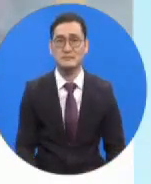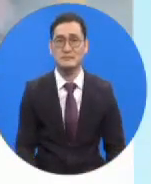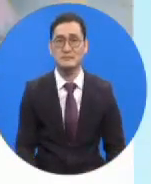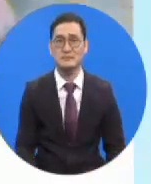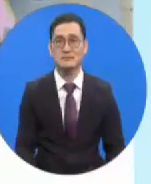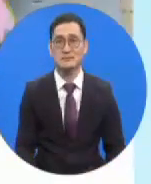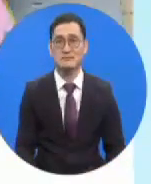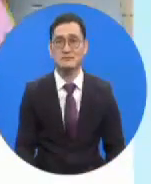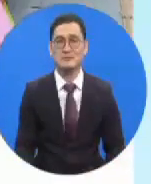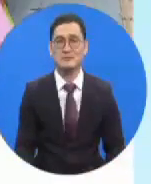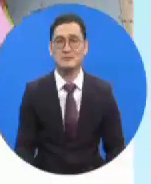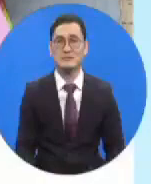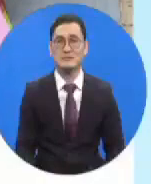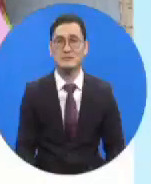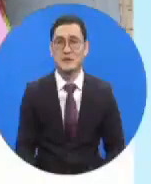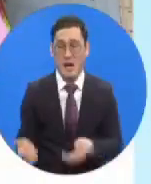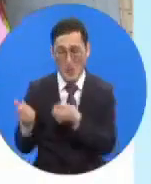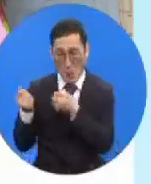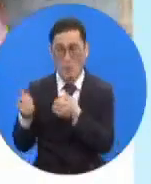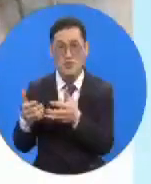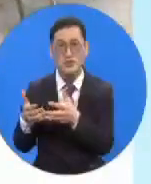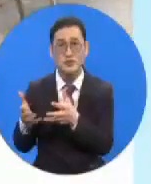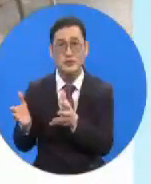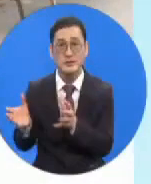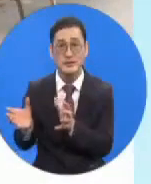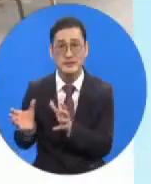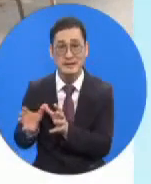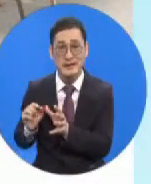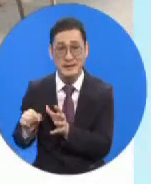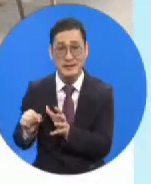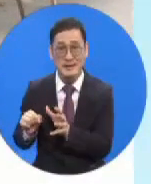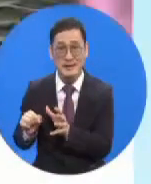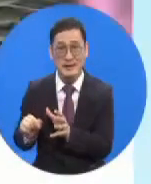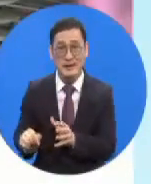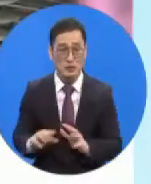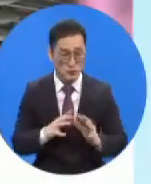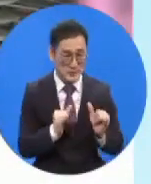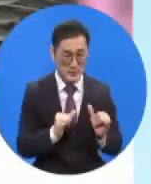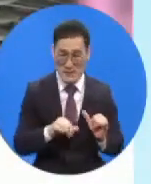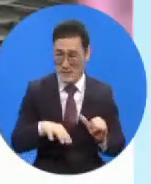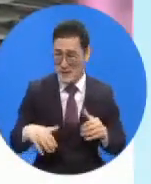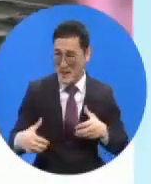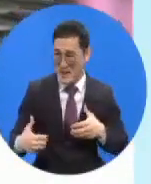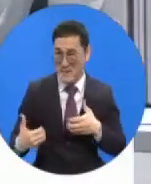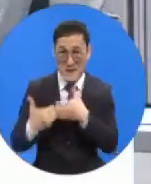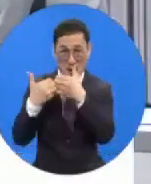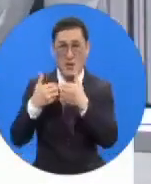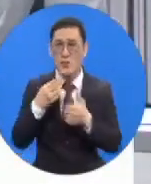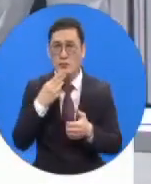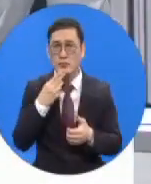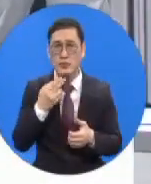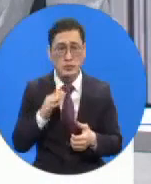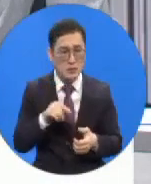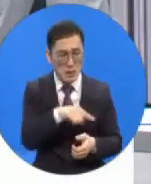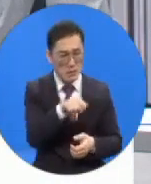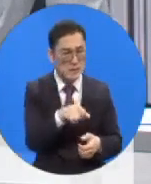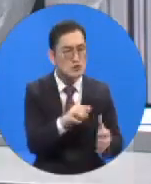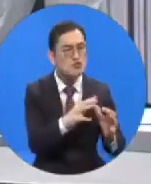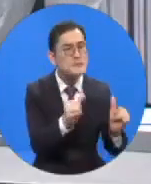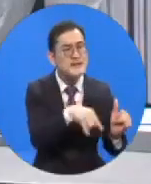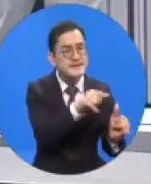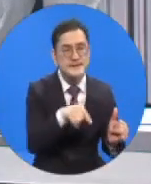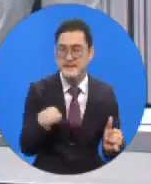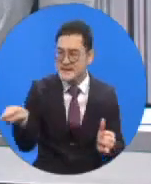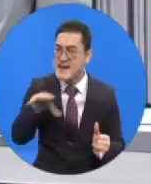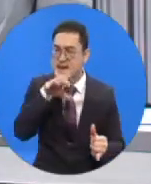이런 얘기들이 나오는데 보수 집단이 국민과 대척점에 있는 거는 아니지 않습니까? 네. 네. 일단 저 서초동 대검